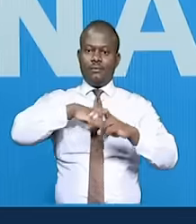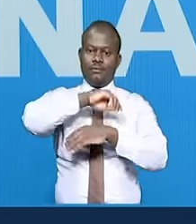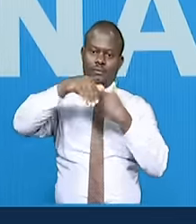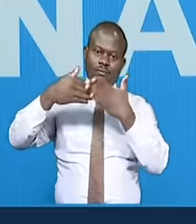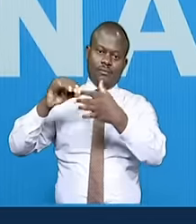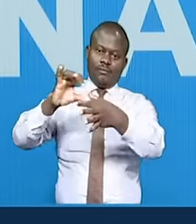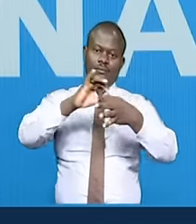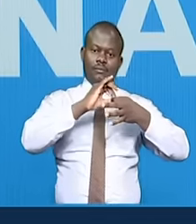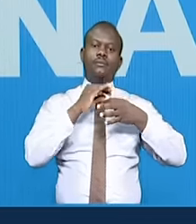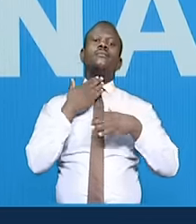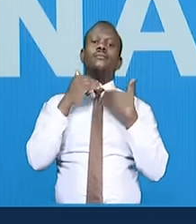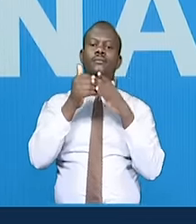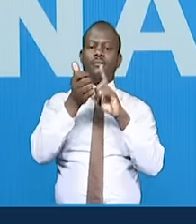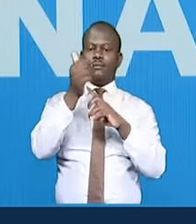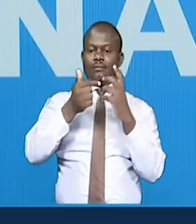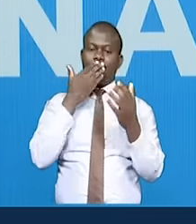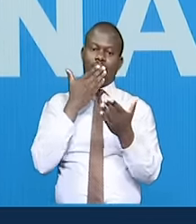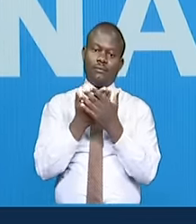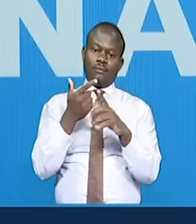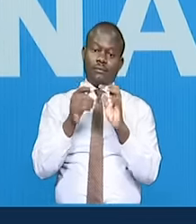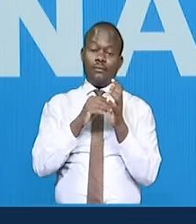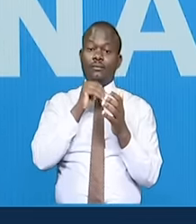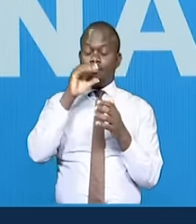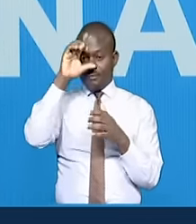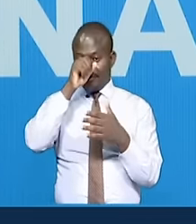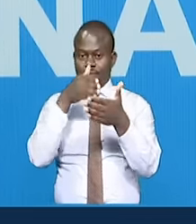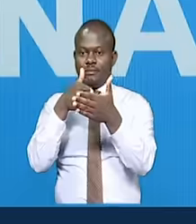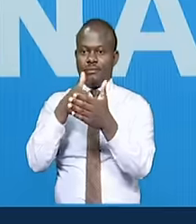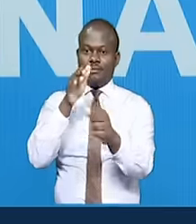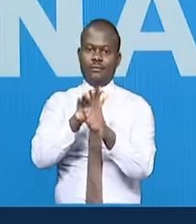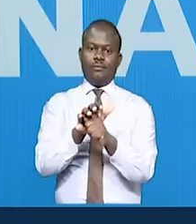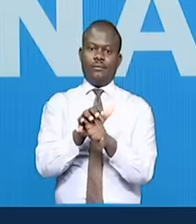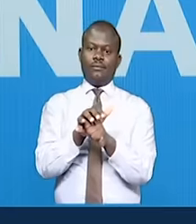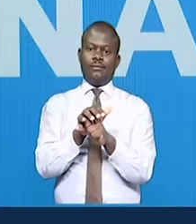ubumwe kandi dushaka kugera heza, gusa ntihabura imbogamizi cyane rwose.